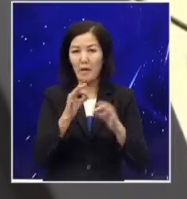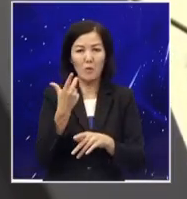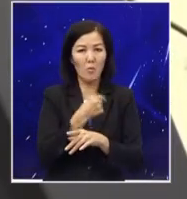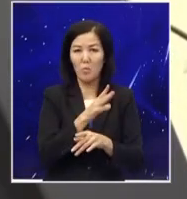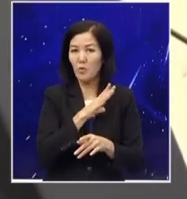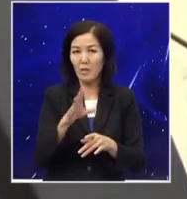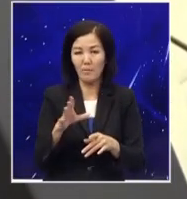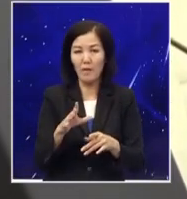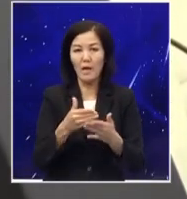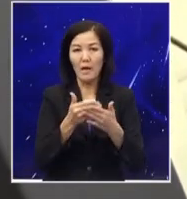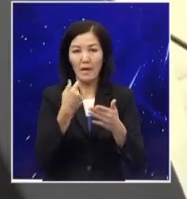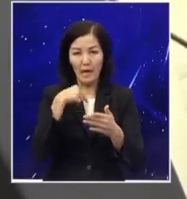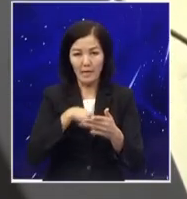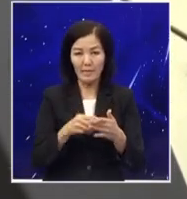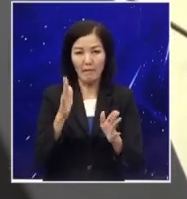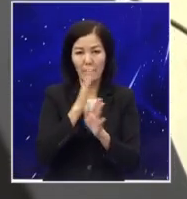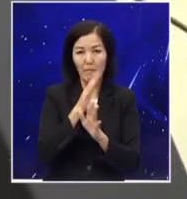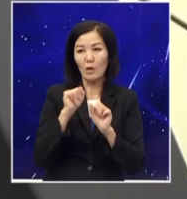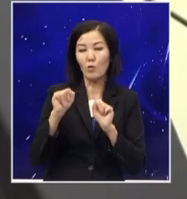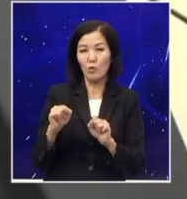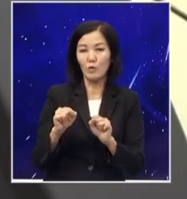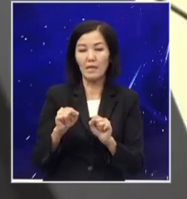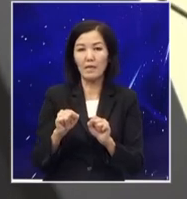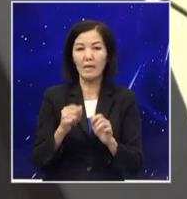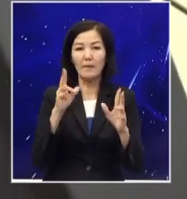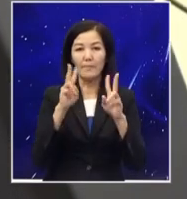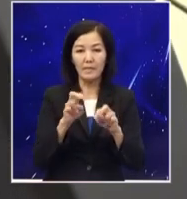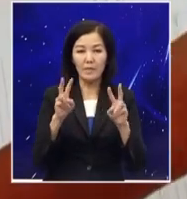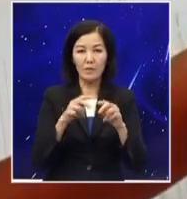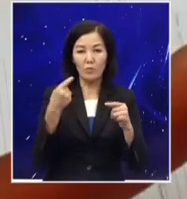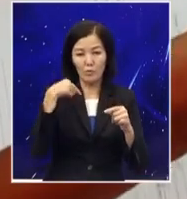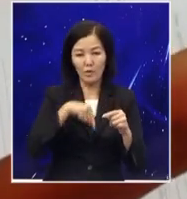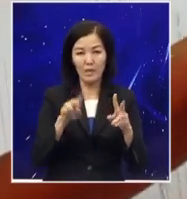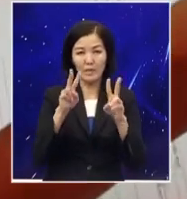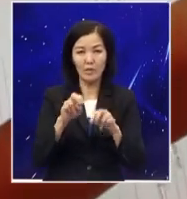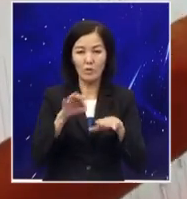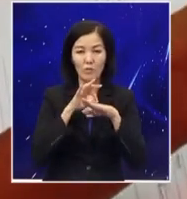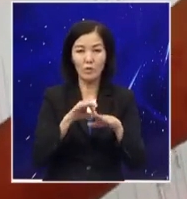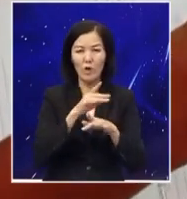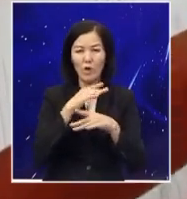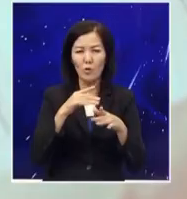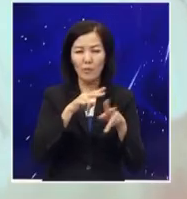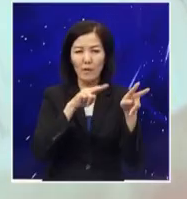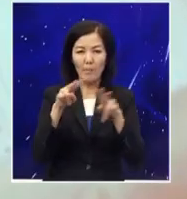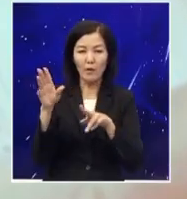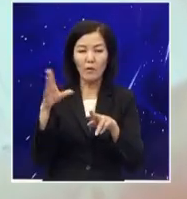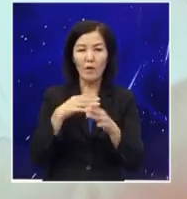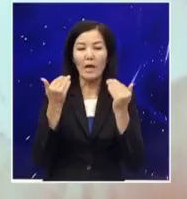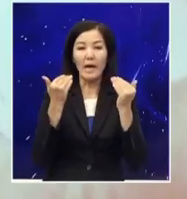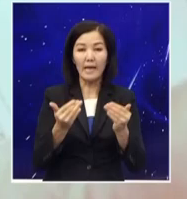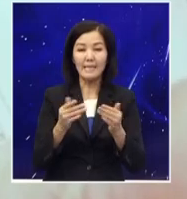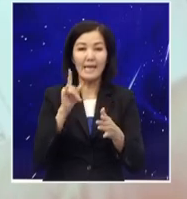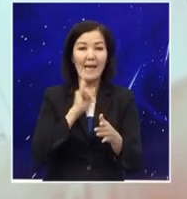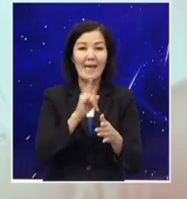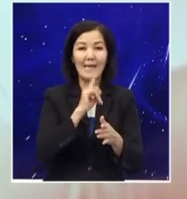Оның ағзасы бұған дейін табиғи жолмен күрескен. Зерттеушілер Ларинның ағзасына зерттеу жүргізіп, талай жыл бақылауында ұстаған. Қазірде